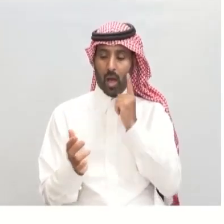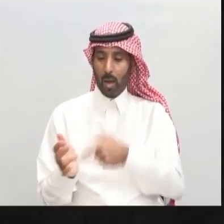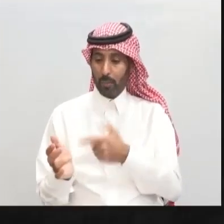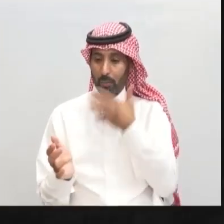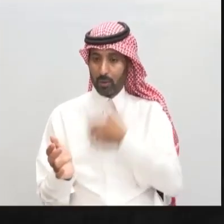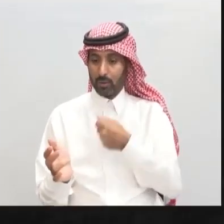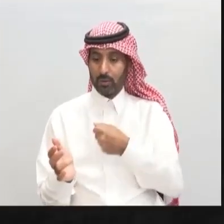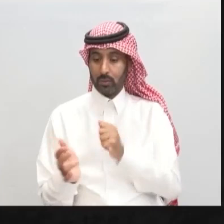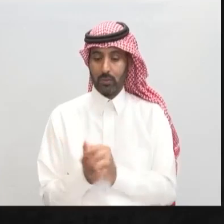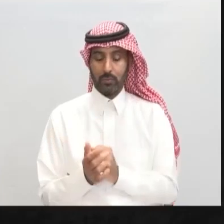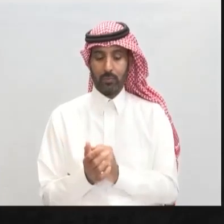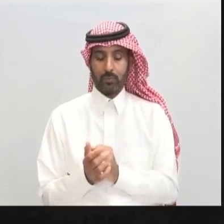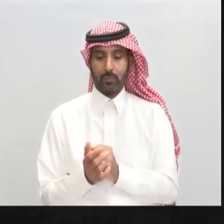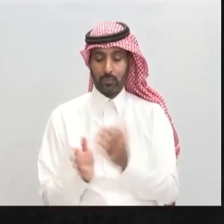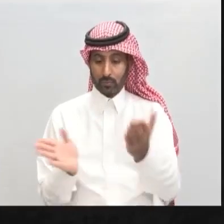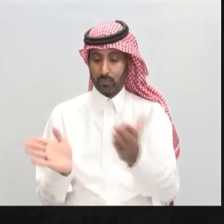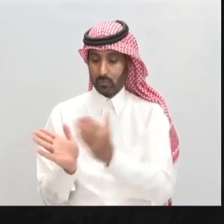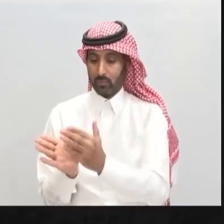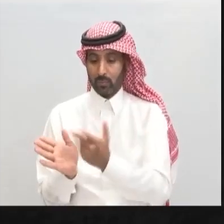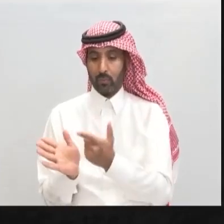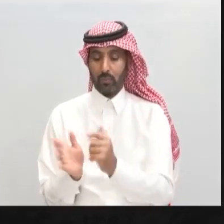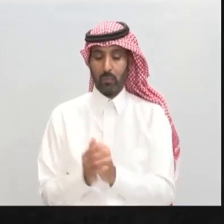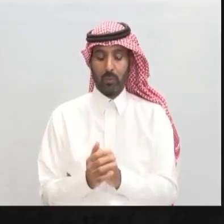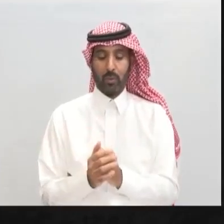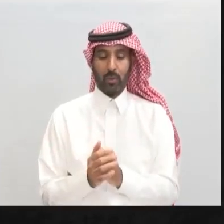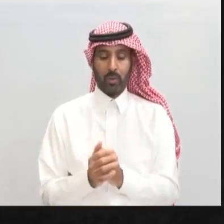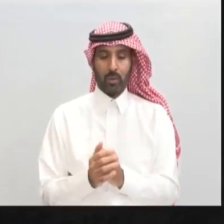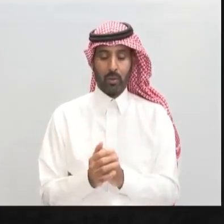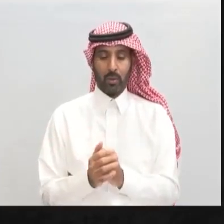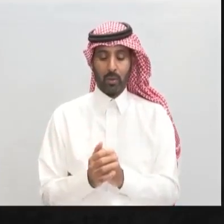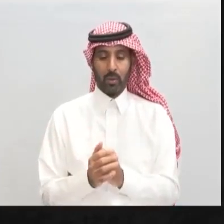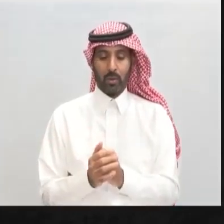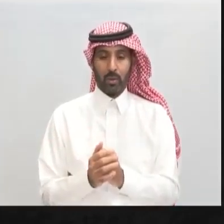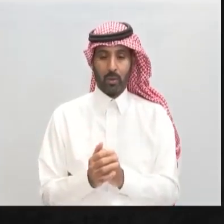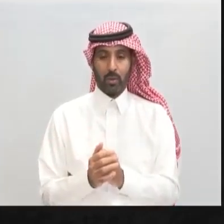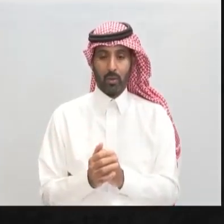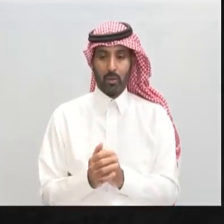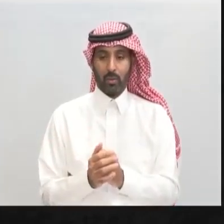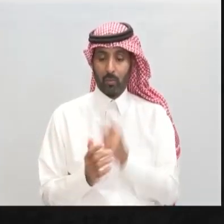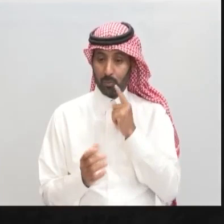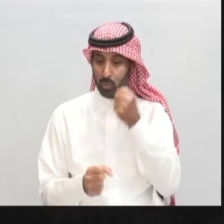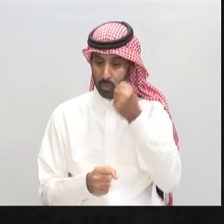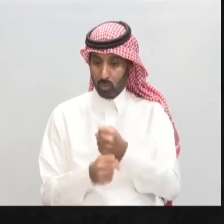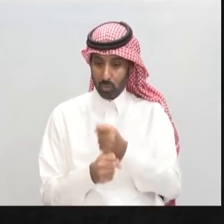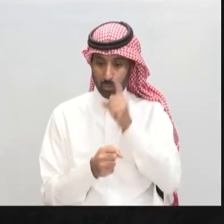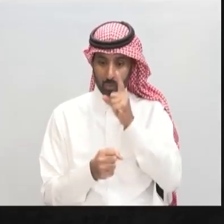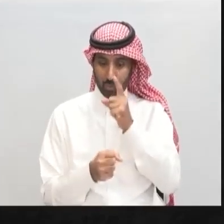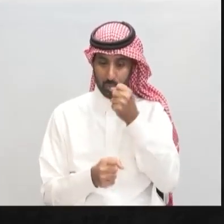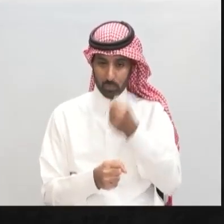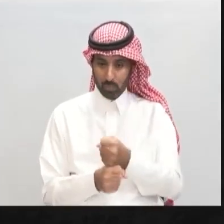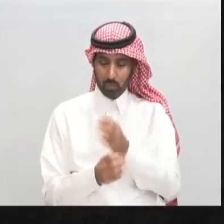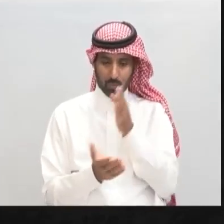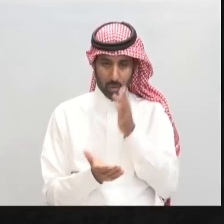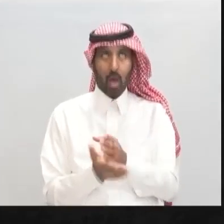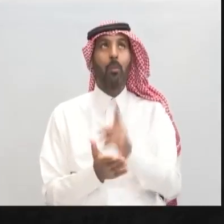رسول الله صلى الله عليه وسلم جمع القران والسور ماذا نقول هل هو باجتهاد ولا بتوقيف احسنتم بتوقيف